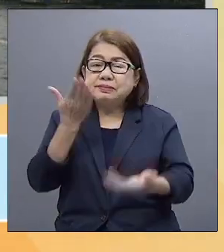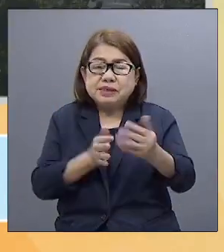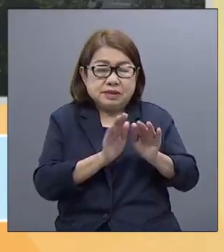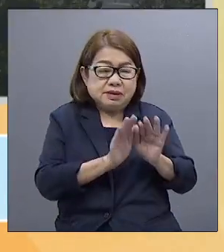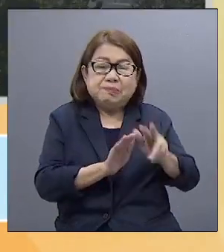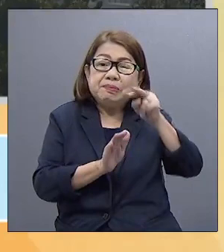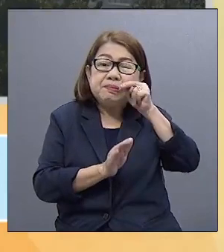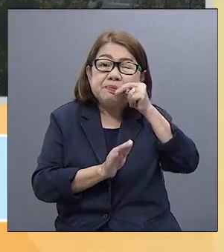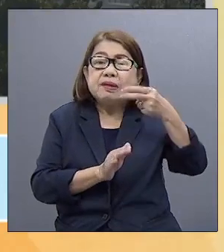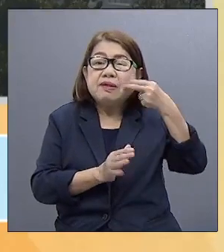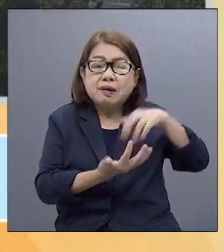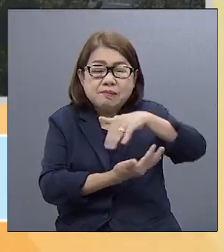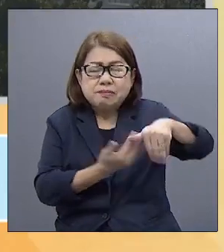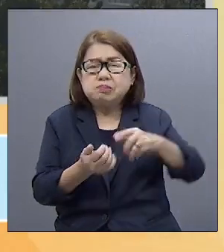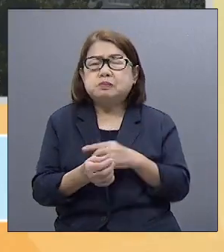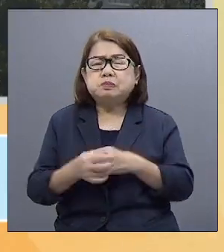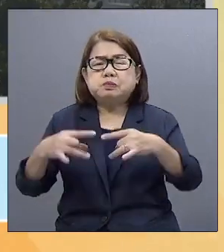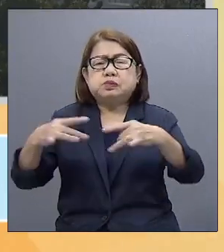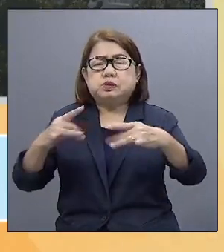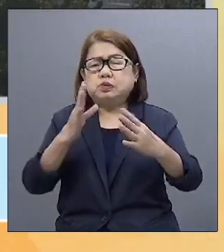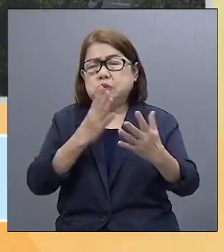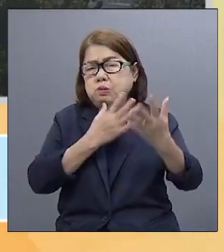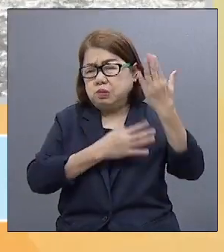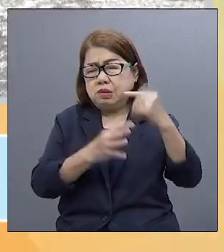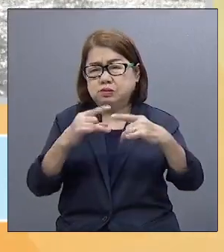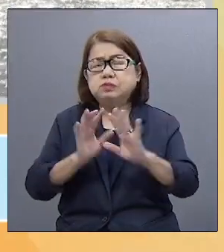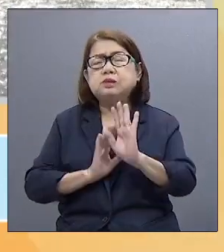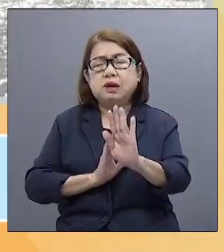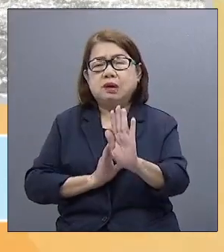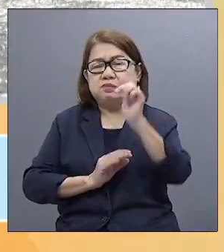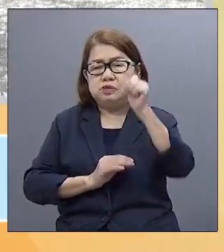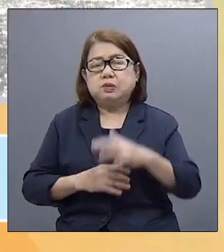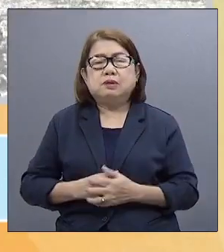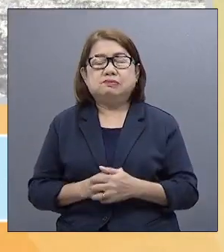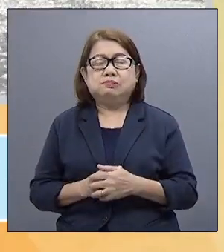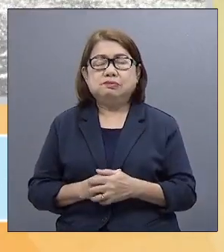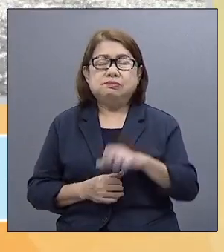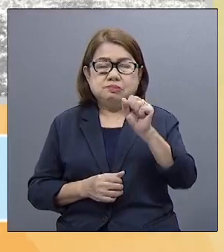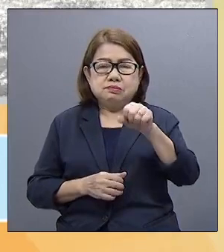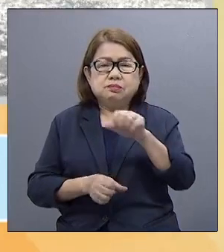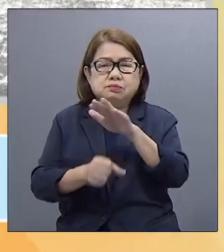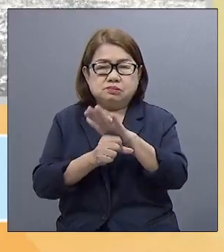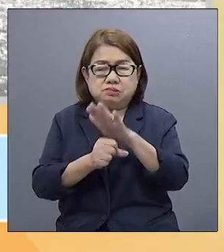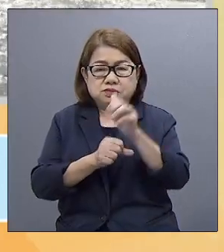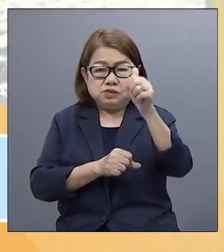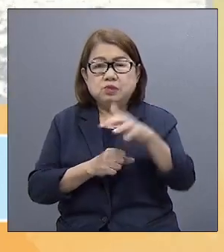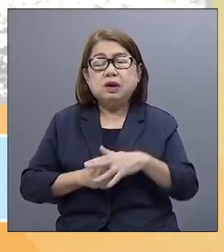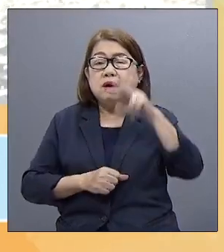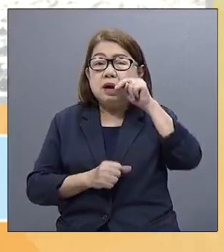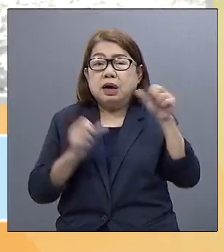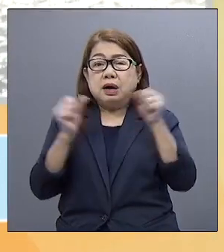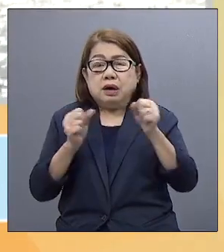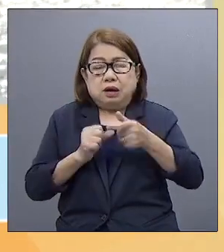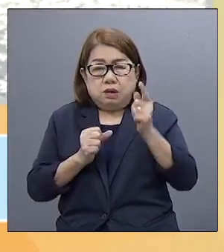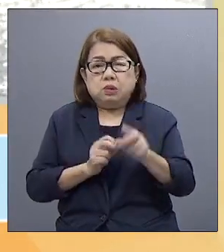ว่าไม่ใช่วิธีไทยที่เราทำกันมาแต่ก่อนถ้าเลี่ยงได้ก็เลี่ยงครับ ครับอย่าเล่นแบบนั้นเนาะจริงๆนอกจากน้ำเย็นเน ี ่ยให้ระวังน้ำ